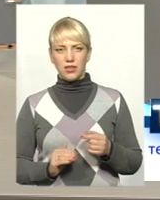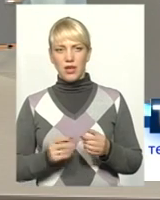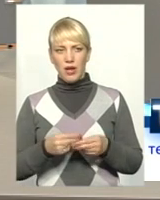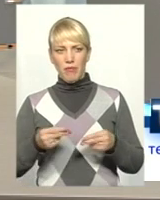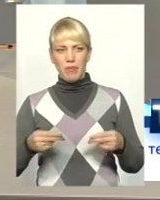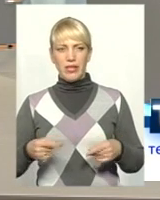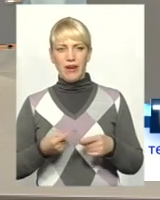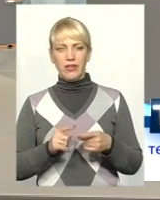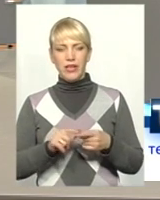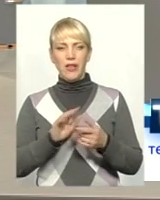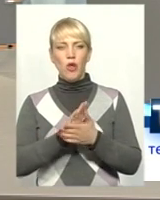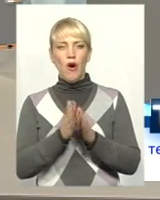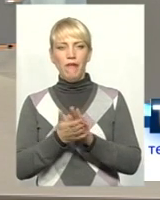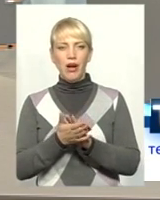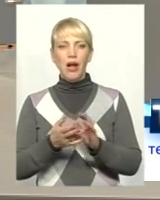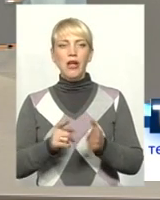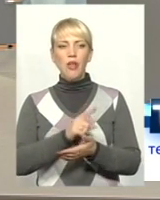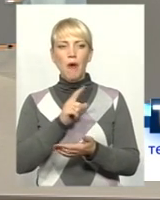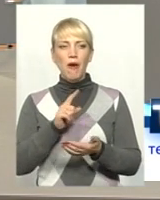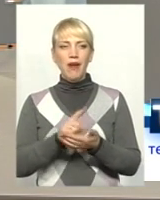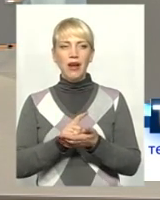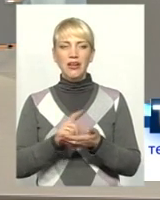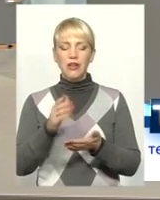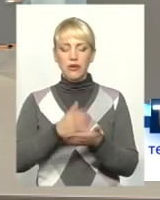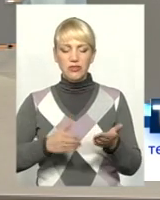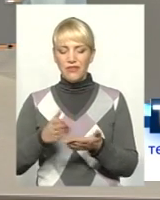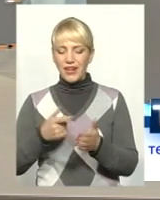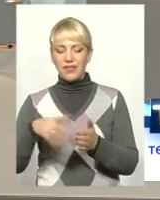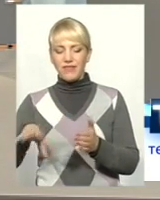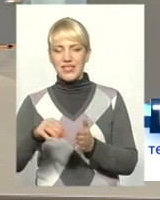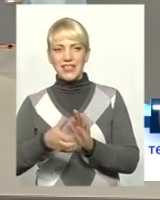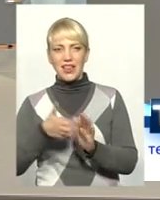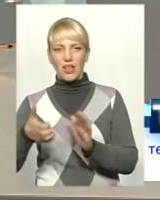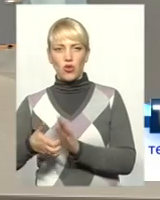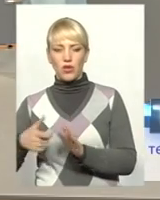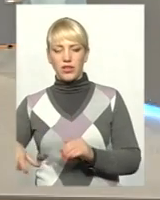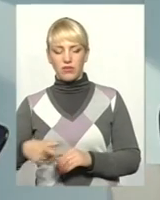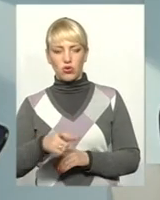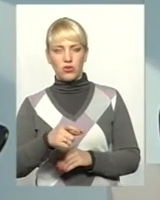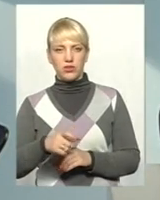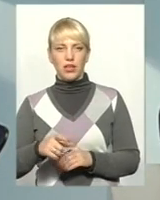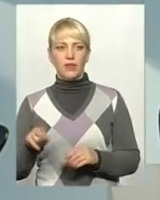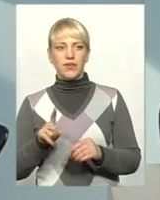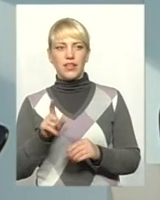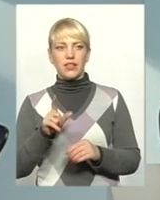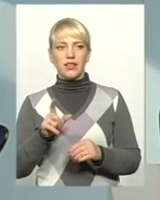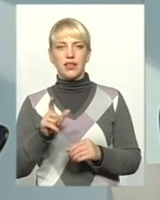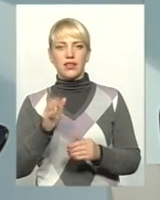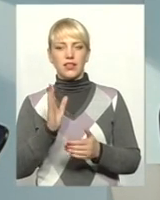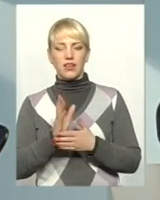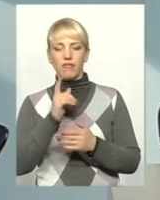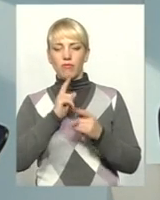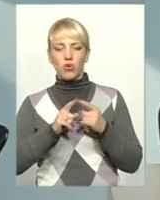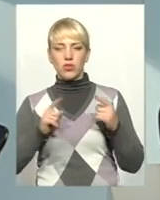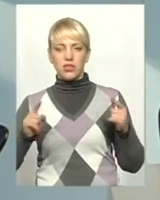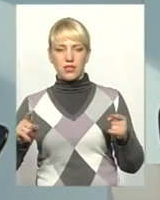цей договір, це договір зобов'язаний усувати всі ці недоліки, які будуть виявлятися в процесі експлуатації за власні кошти.